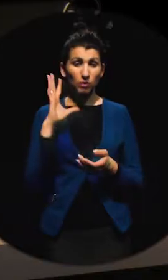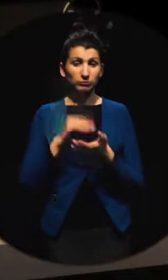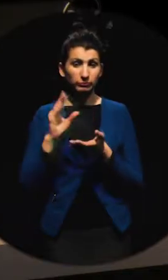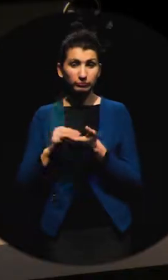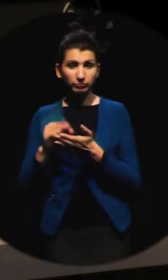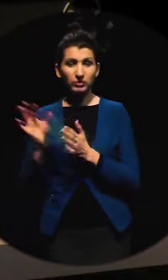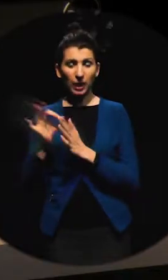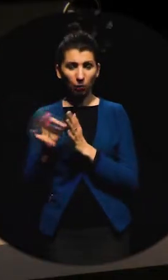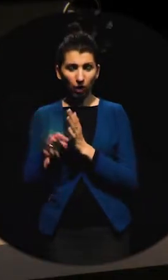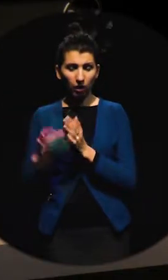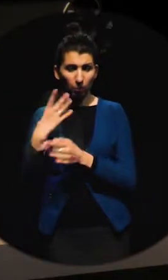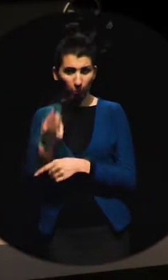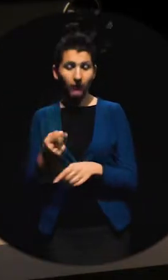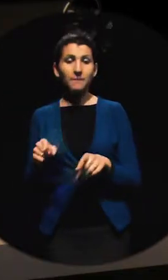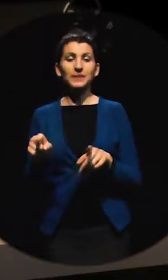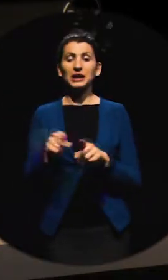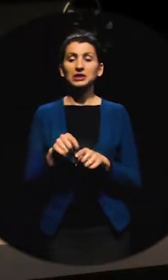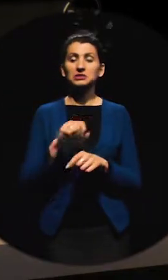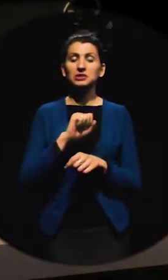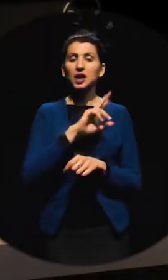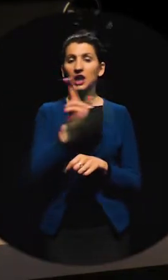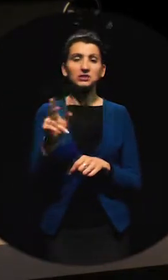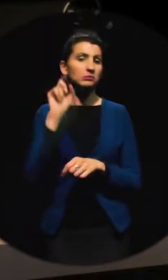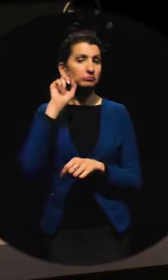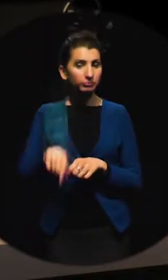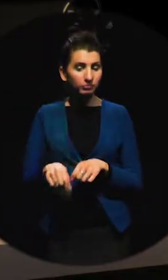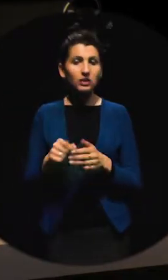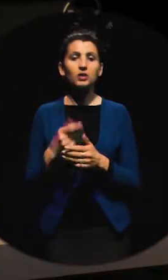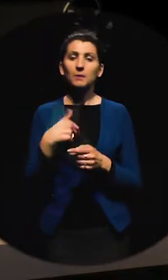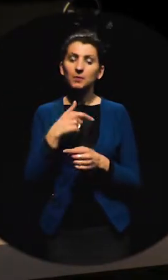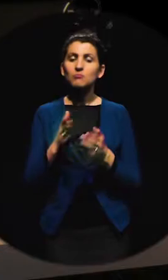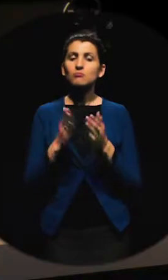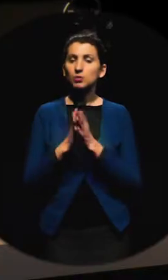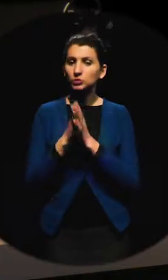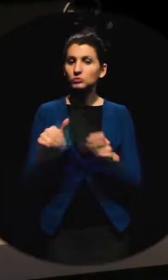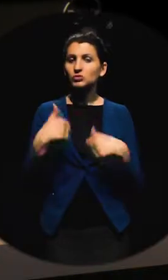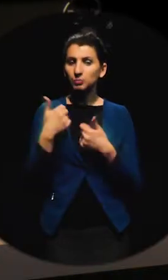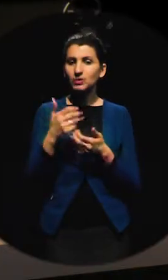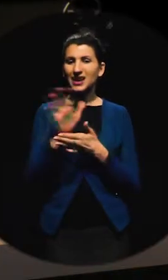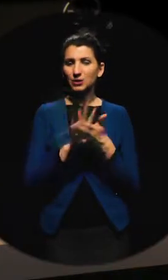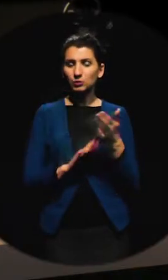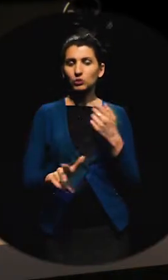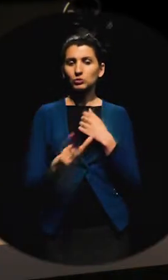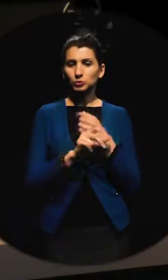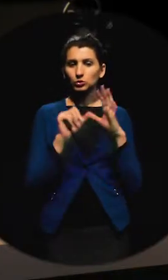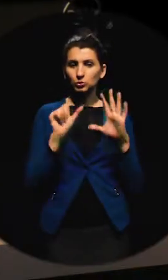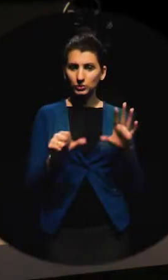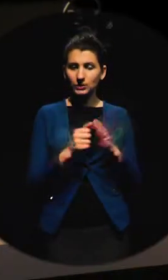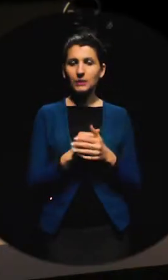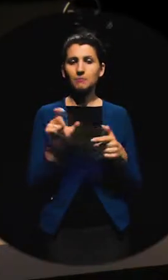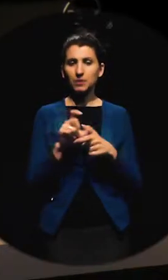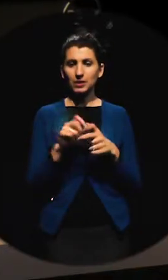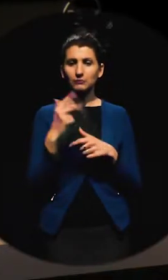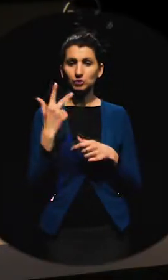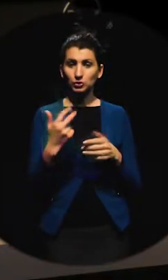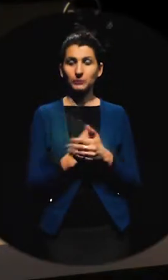na zaniechanie takich działań próżno szukać nadziei, sugerujemy zastosowanie artykułu 86, paragraf